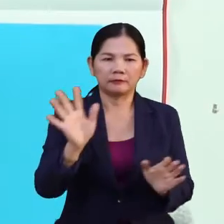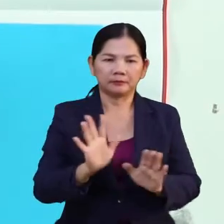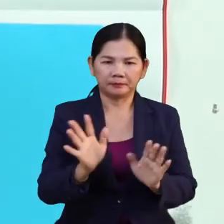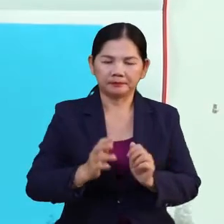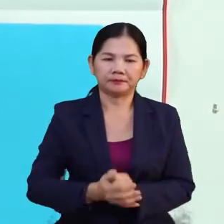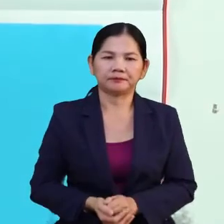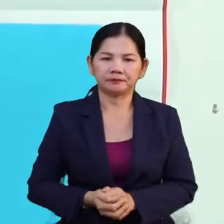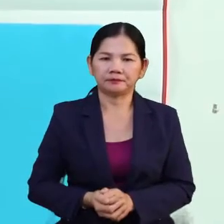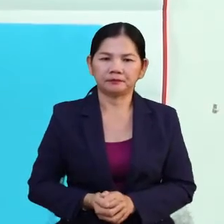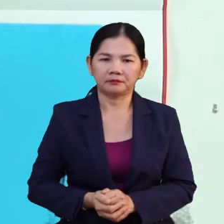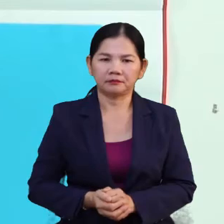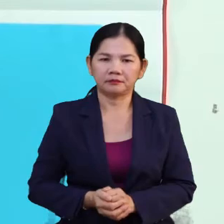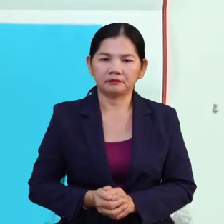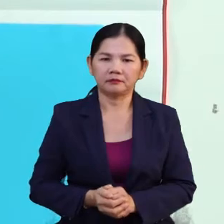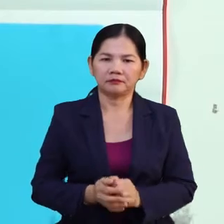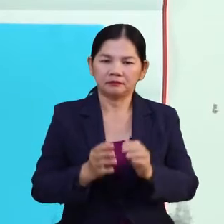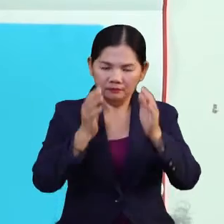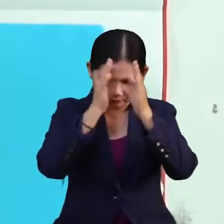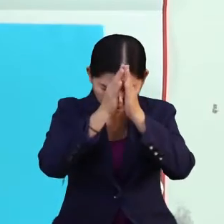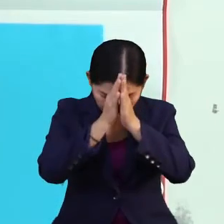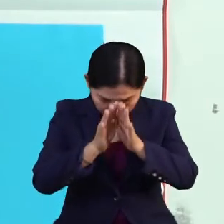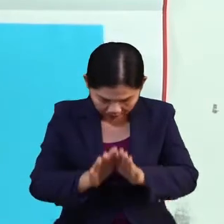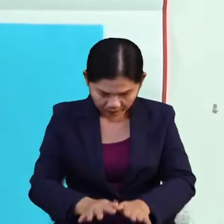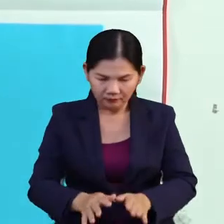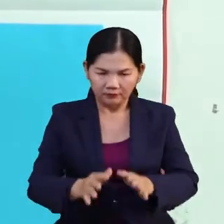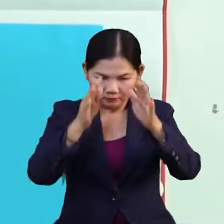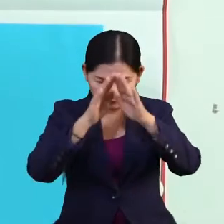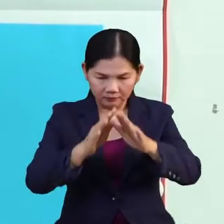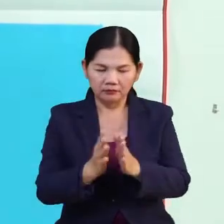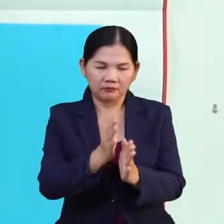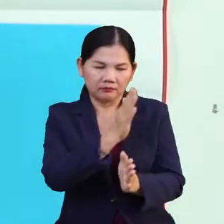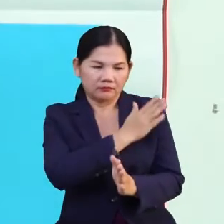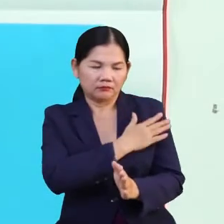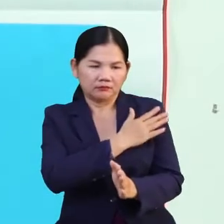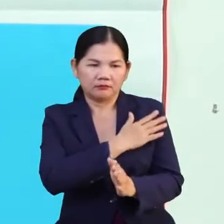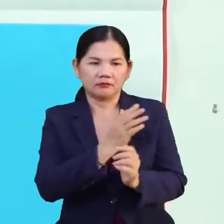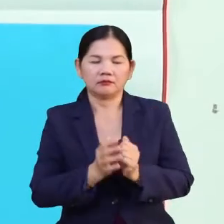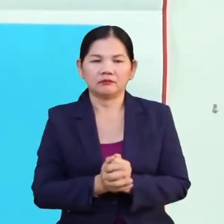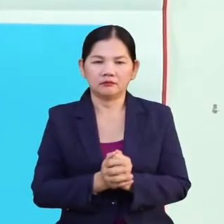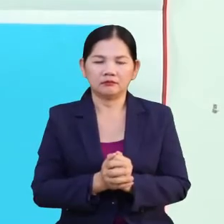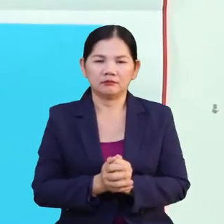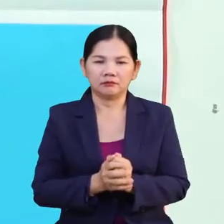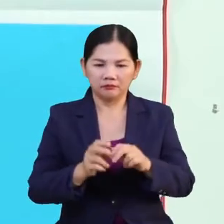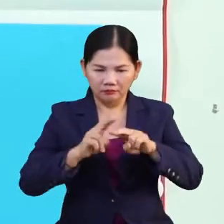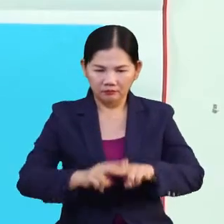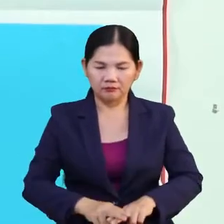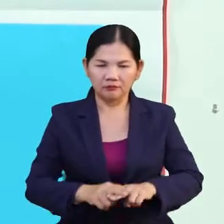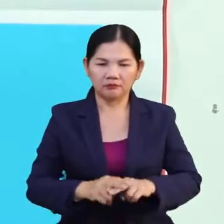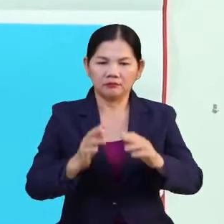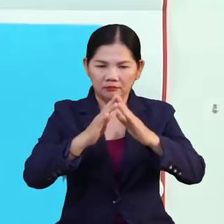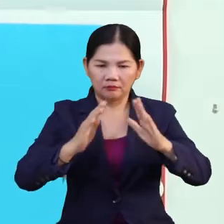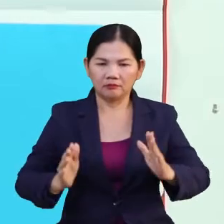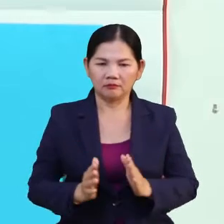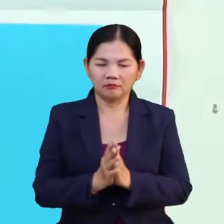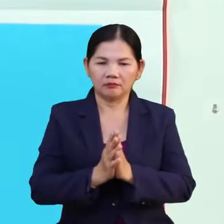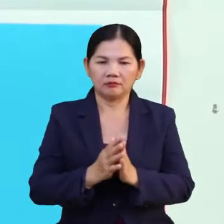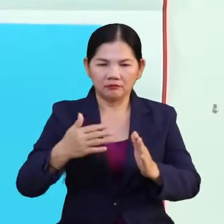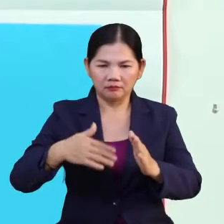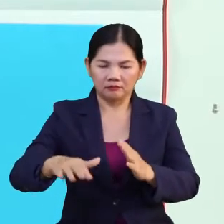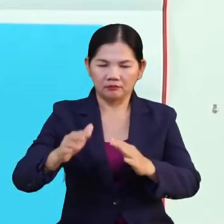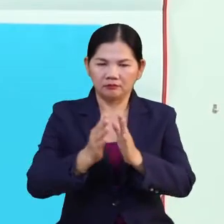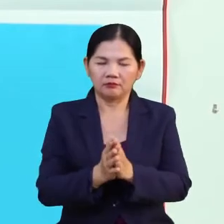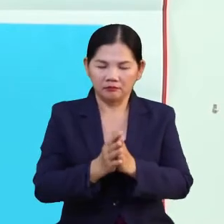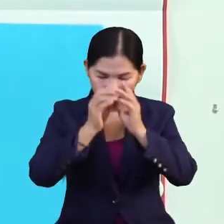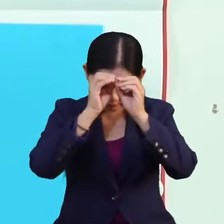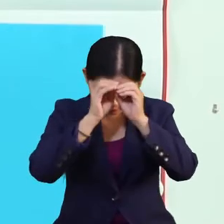តគឺចាស់ថ្វាយបង្គំព្រះសង្ឃចាធម្មតាព្រះសង្ឃគង់នៅក្នុងវត្តយើងទៅវត្តគឺយើងទៅ